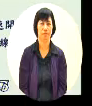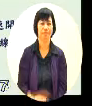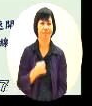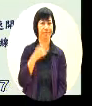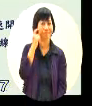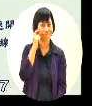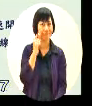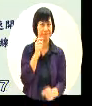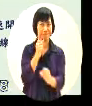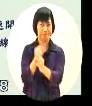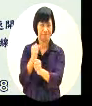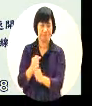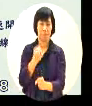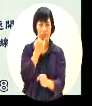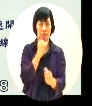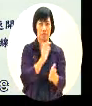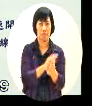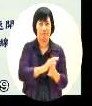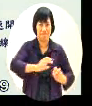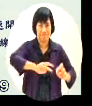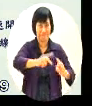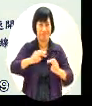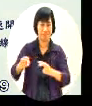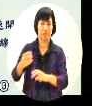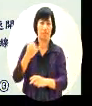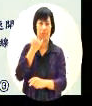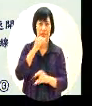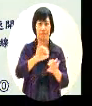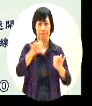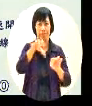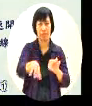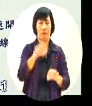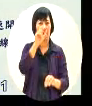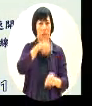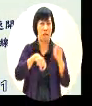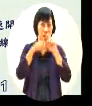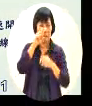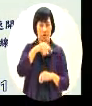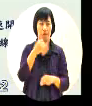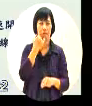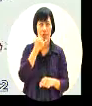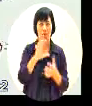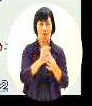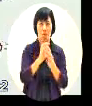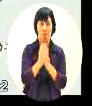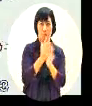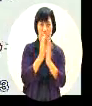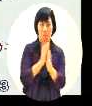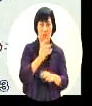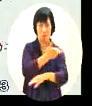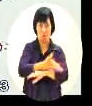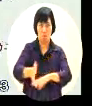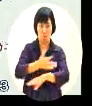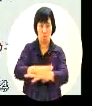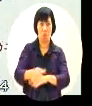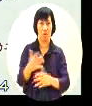理吼，会当改善地方的污染排水的问题。